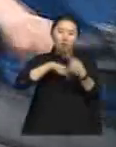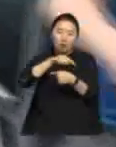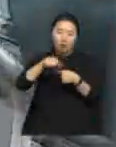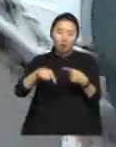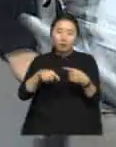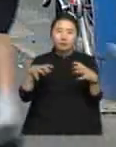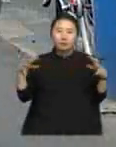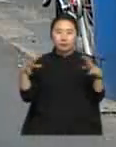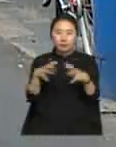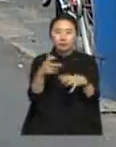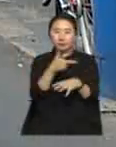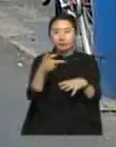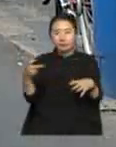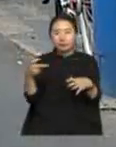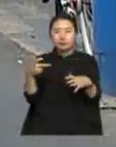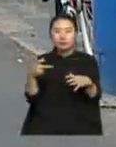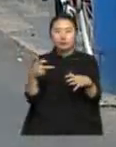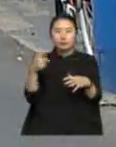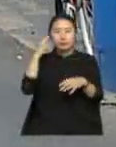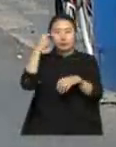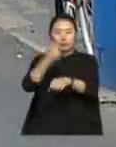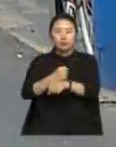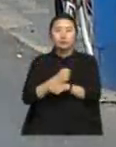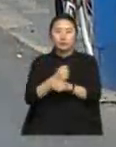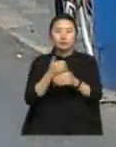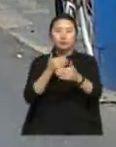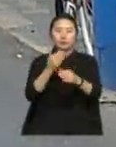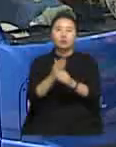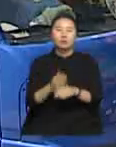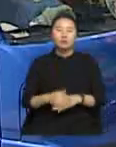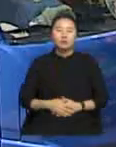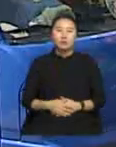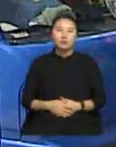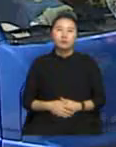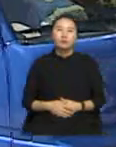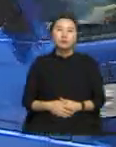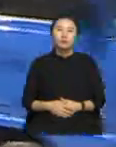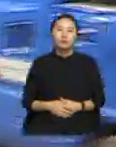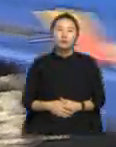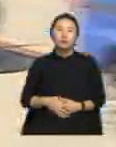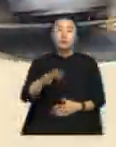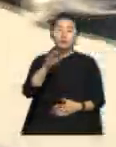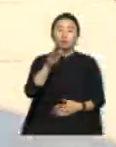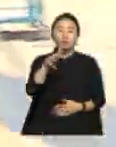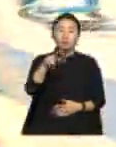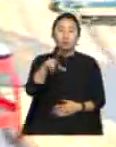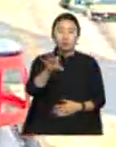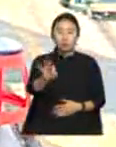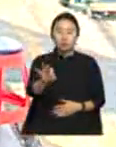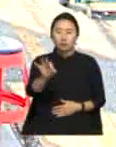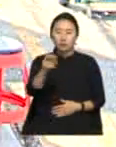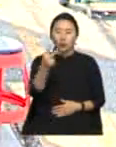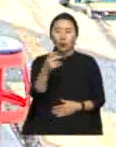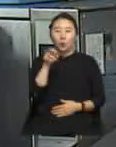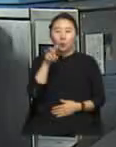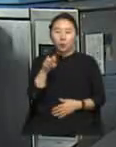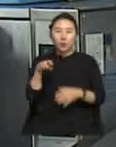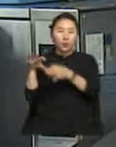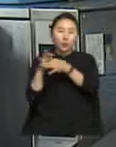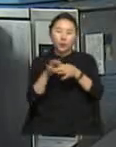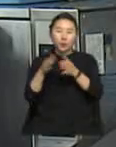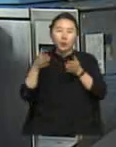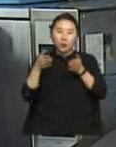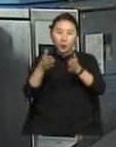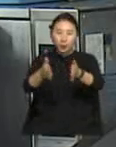전반적인 큰 틀에서 연구 영역이 추진되고 있습니다. 청계천을 거쳐 동묘앞역까지 직선으로